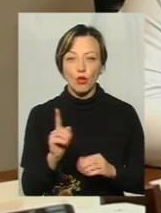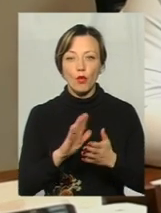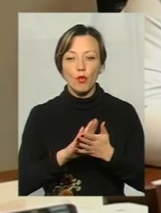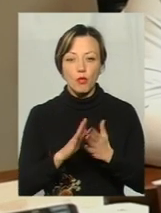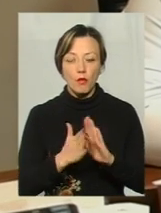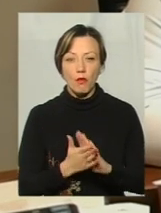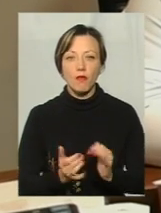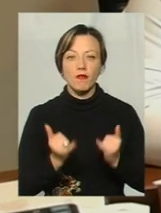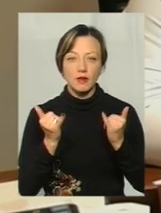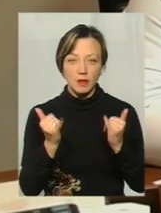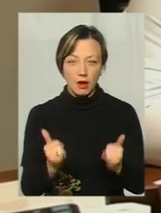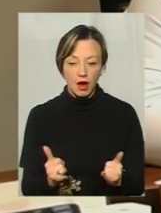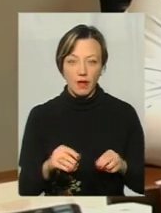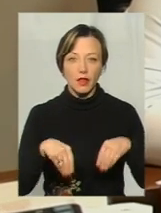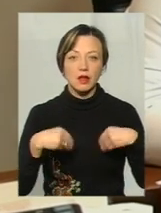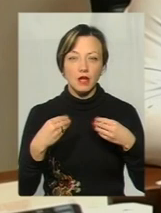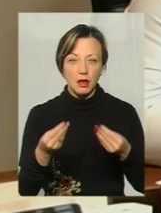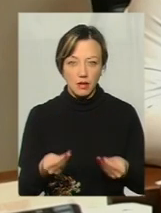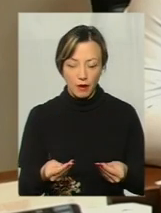для надання